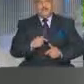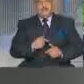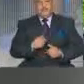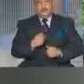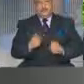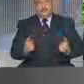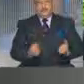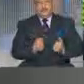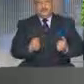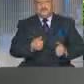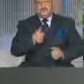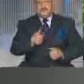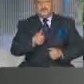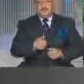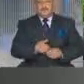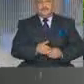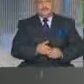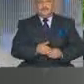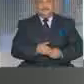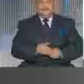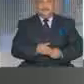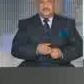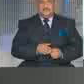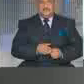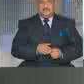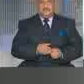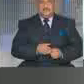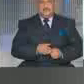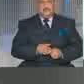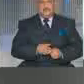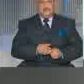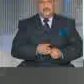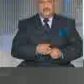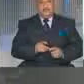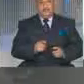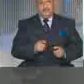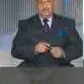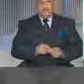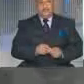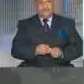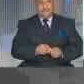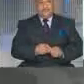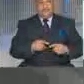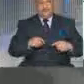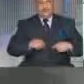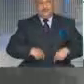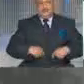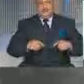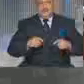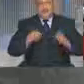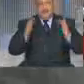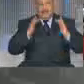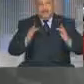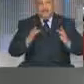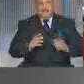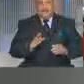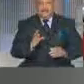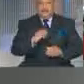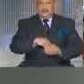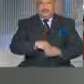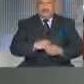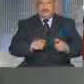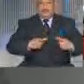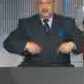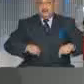حتى دوليا كمعالم أثرية دولية. وزير الثقافة مراد الصقلي أكد بالمناسبة أن الوزارة ستعمل على تثمين